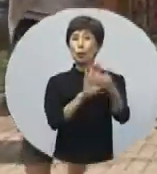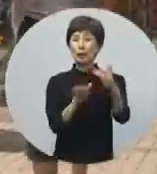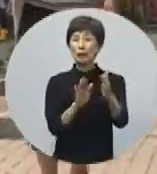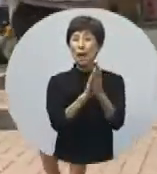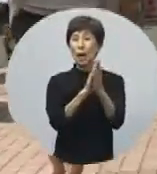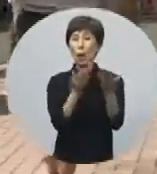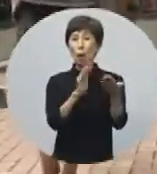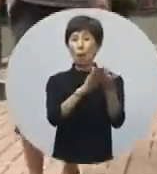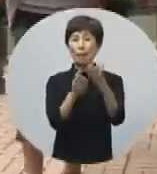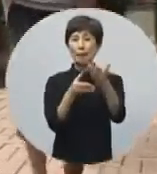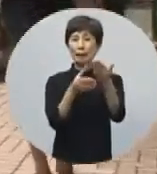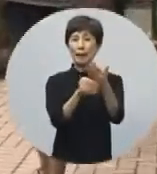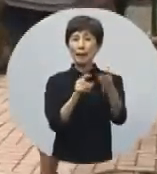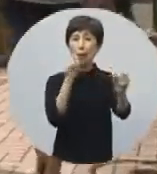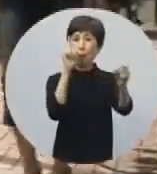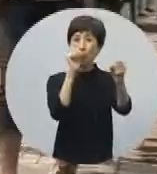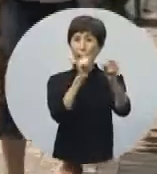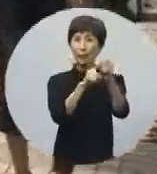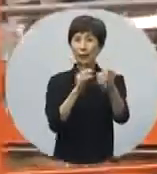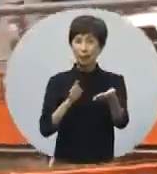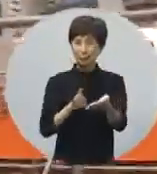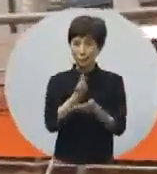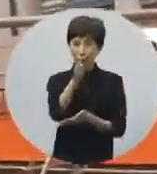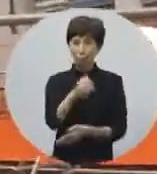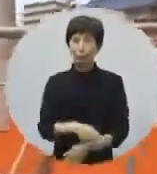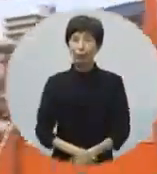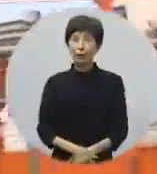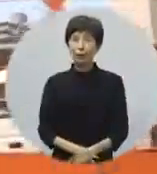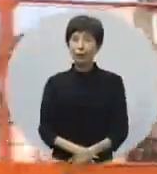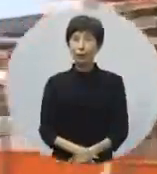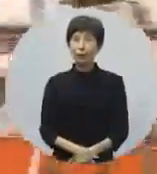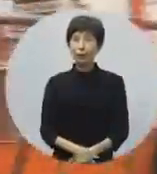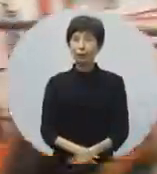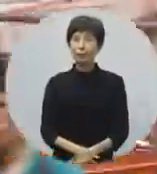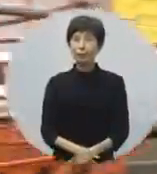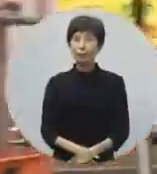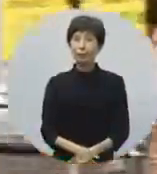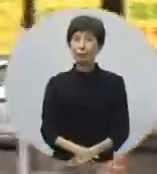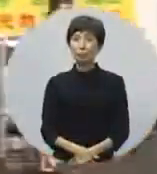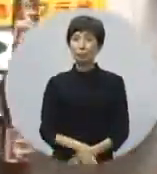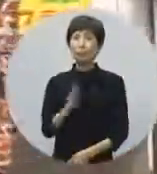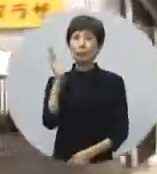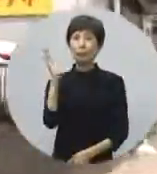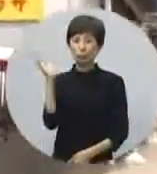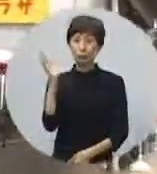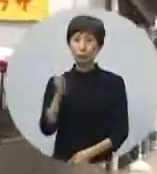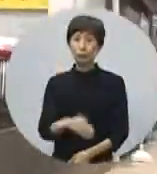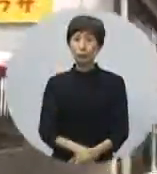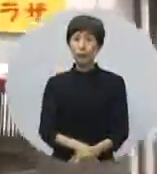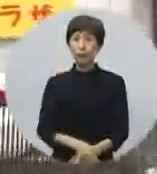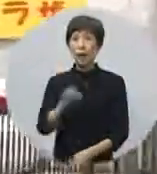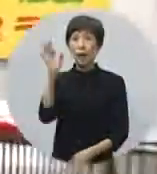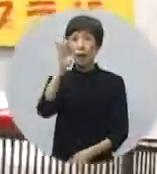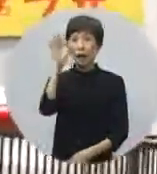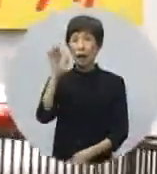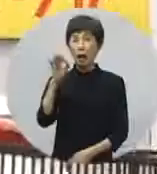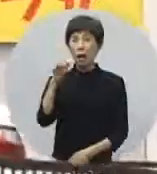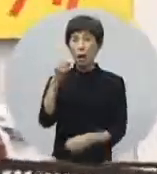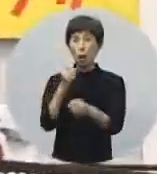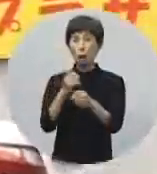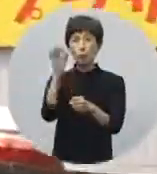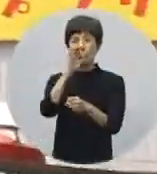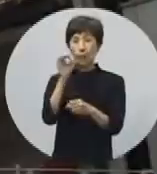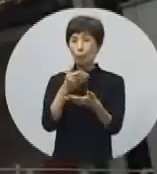して散歩スタート。 ここですね。こちらが観光物産プラザのようです